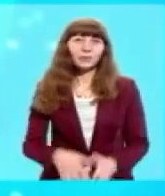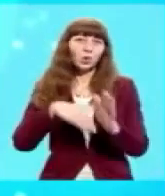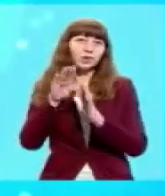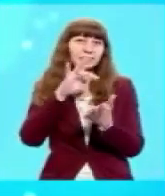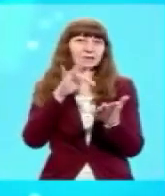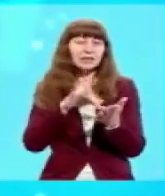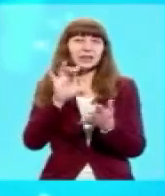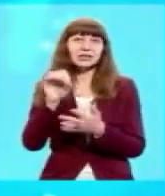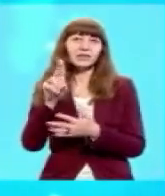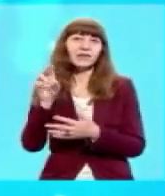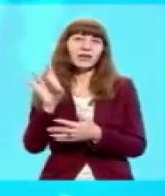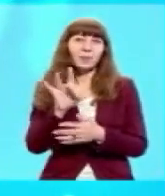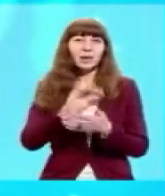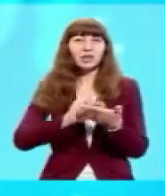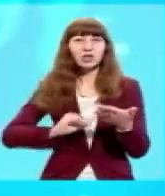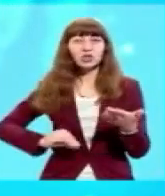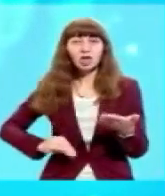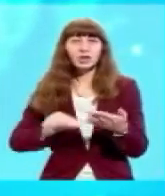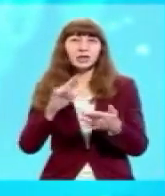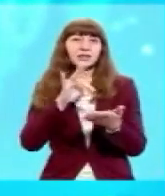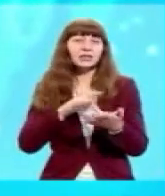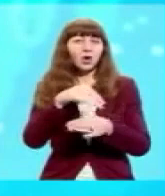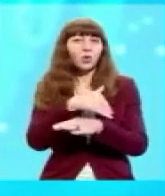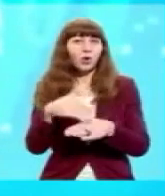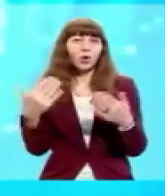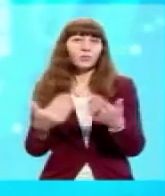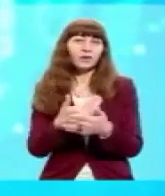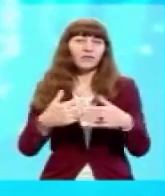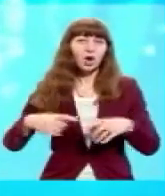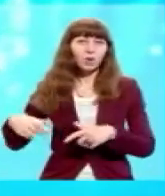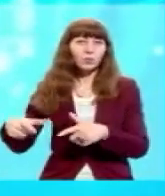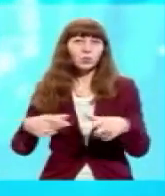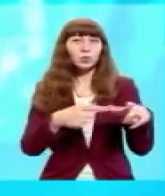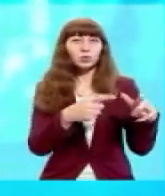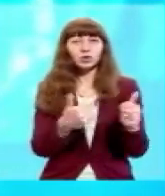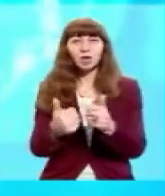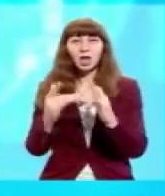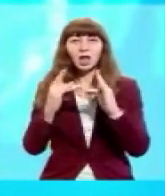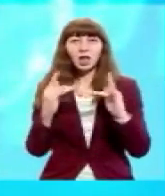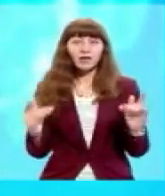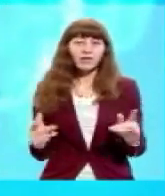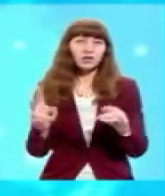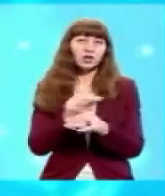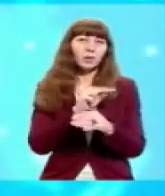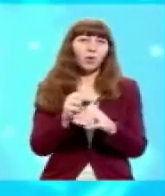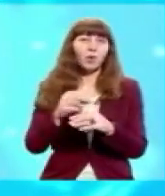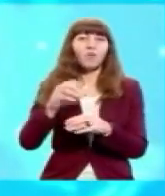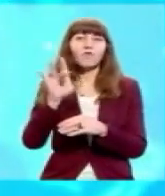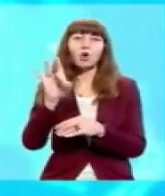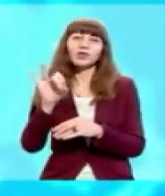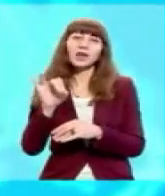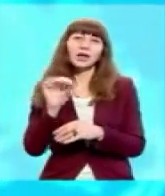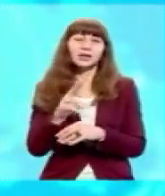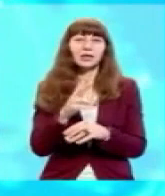Благоустройство центрального сквера продолжается. На центральной улице обновляют брусчатку, лавочки и реконструируют фонтаны. На их ремонт из